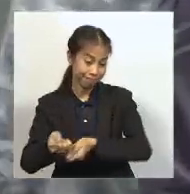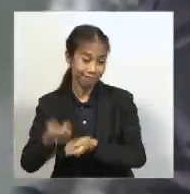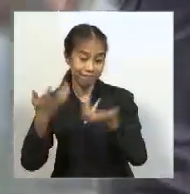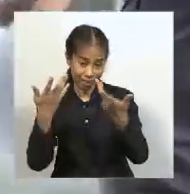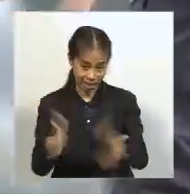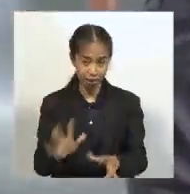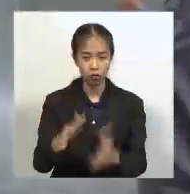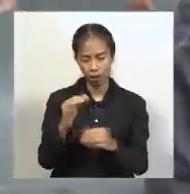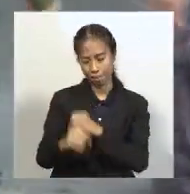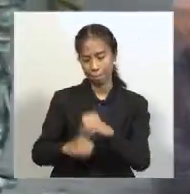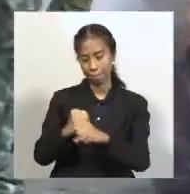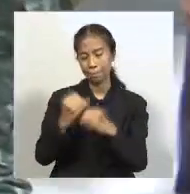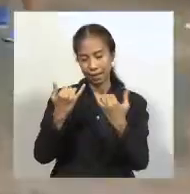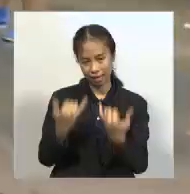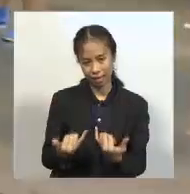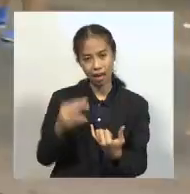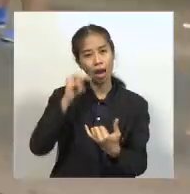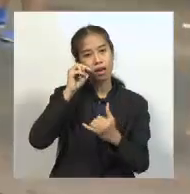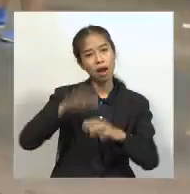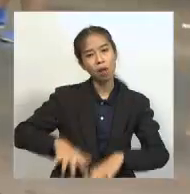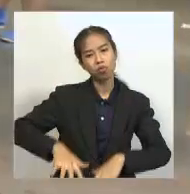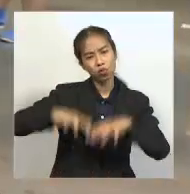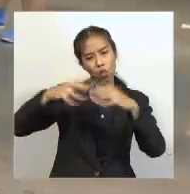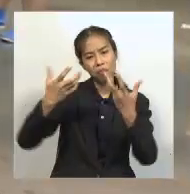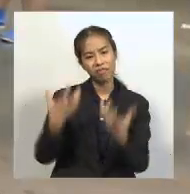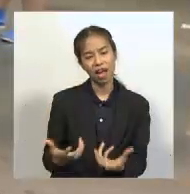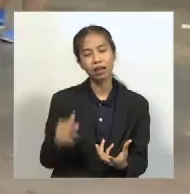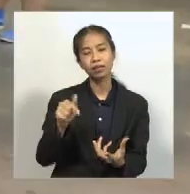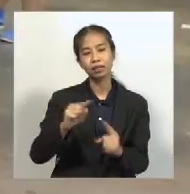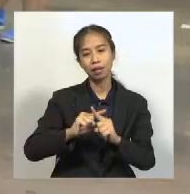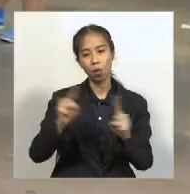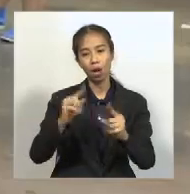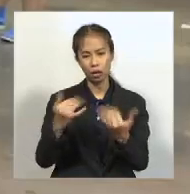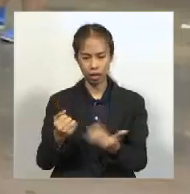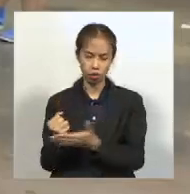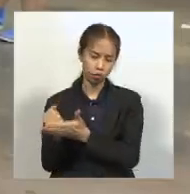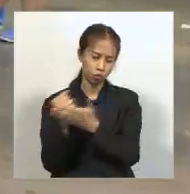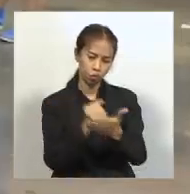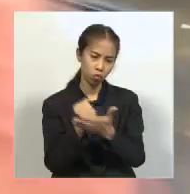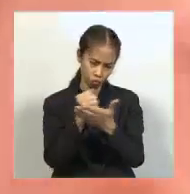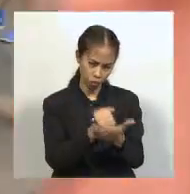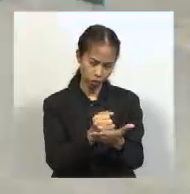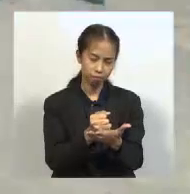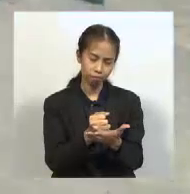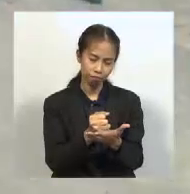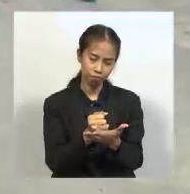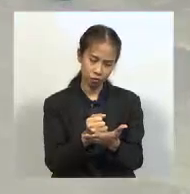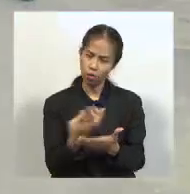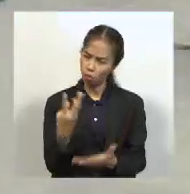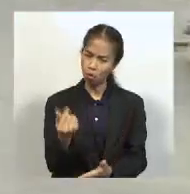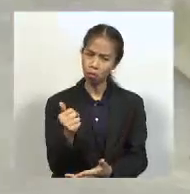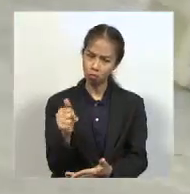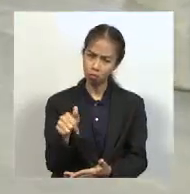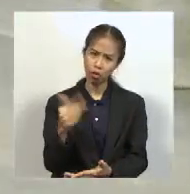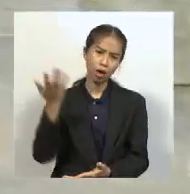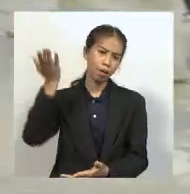าปีนี้ถึงแม้ว่าจะท่วมใหญ่กว่าปี2545แต่การเข้าให้ความช่วยเหลือนั้นถือว่าทั่วไปถึงรวดเร็วก